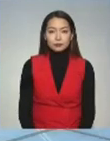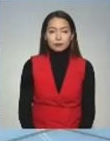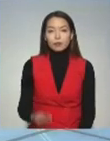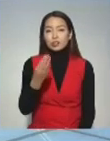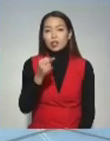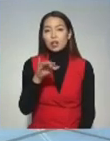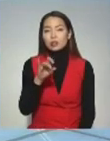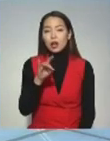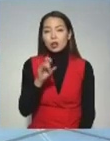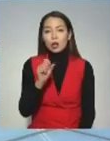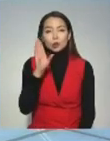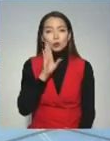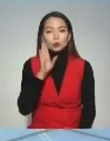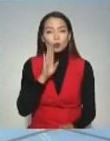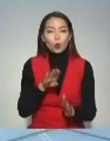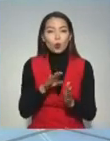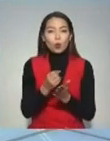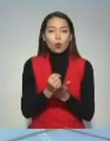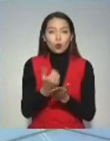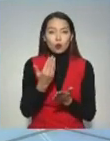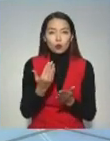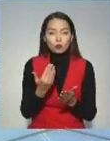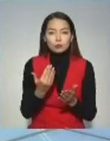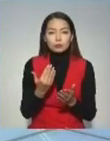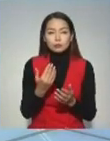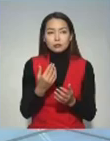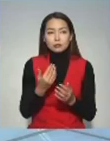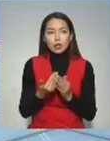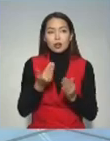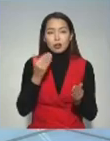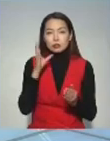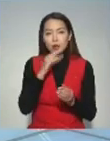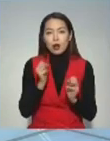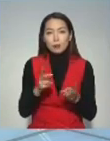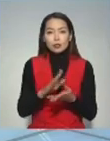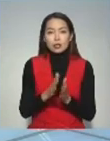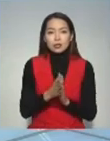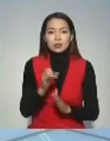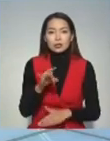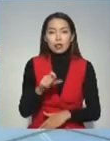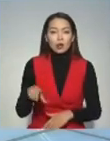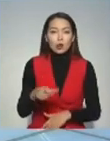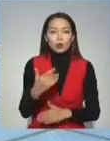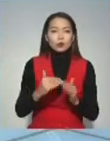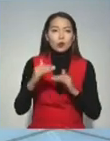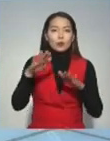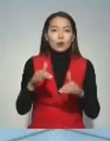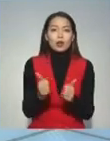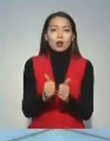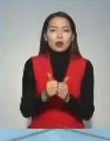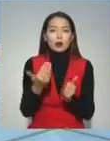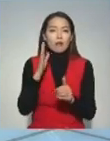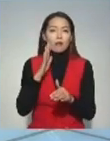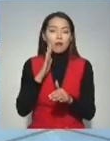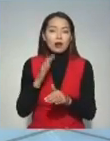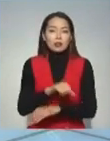Шардара су қоймасы мерзімінен бұрын толып апатты жағдай болу мүмкін. Сырдария өзенінің жоғарғы жағындағы көршілес елдерден келіп жатқан су